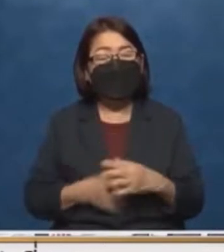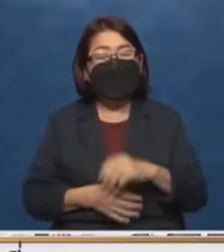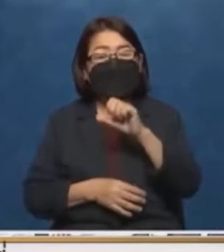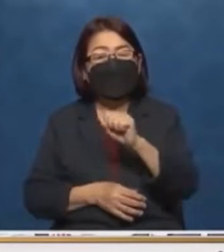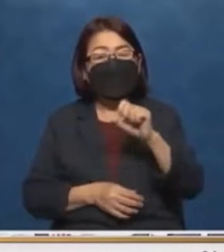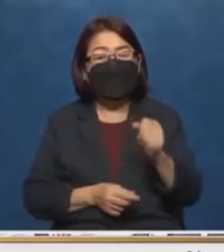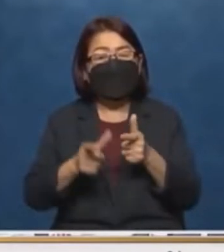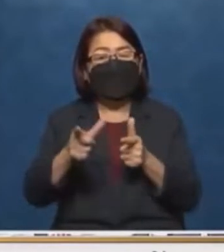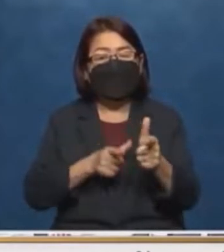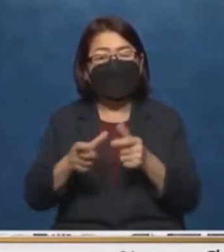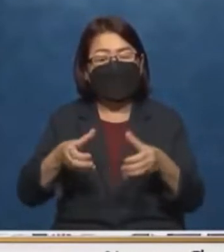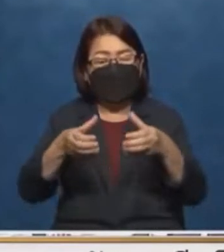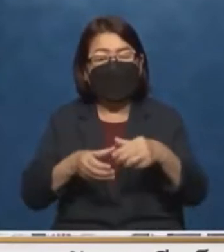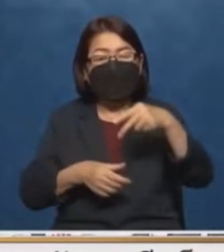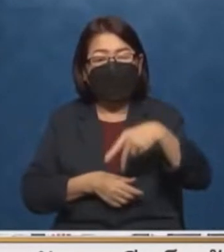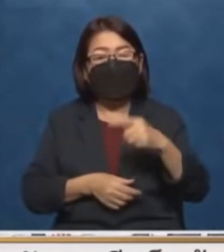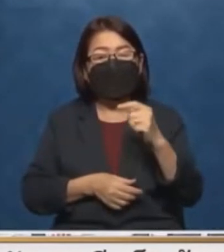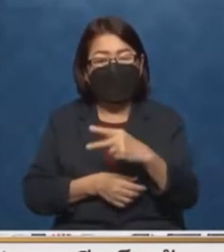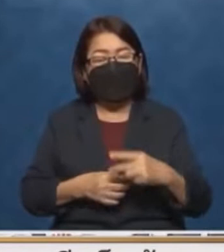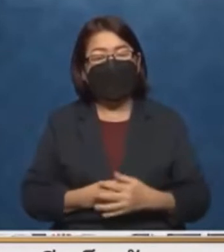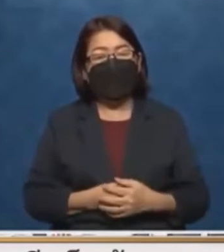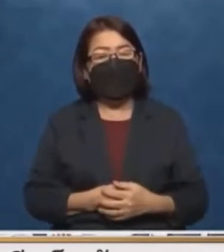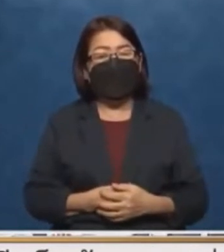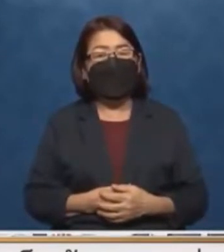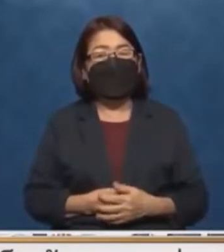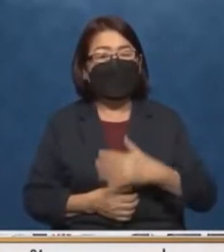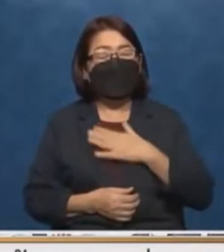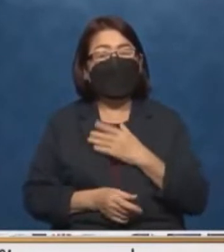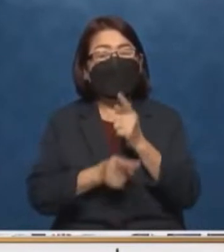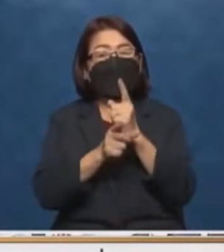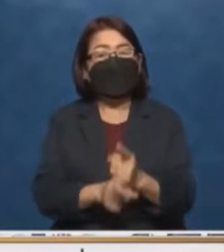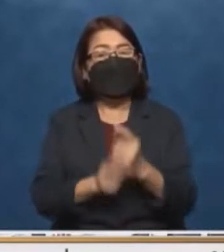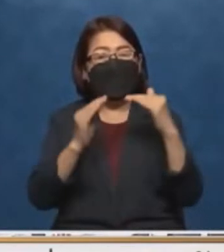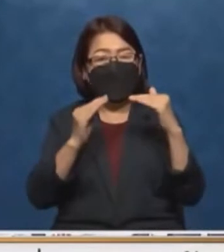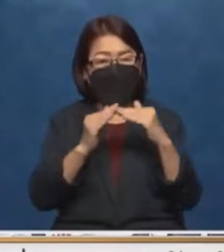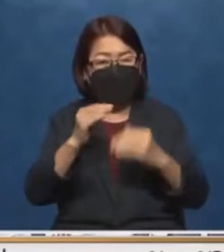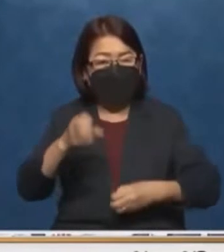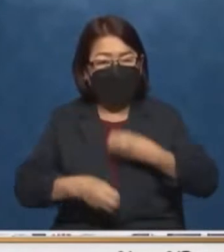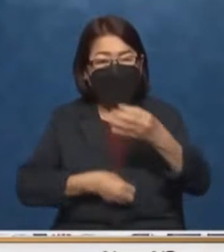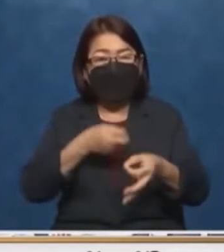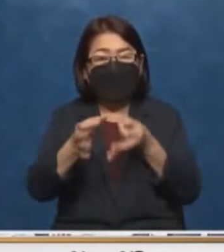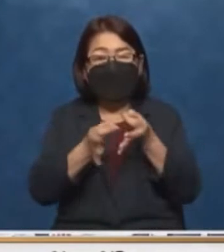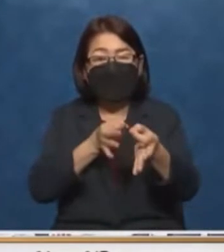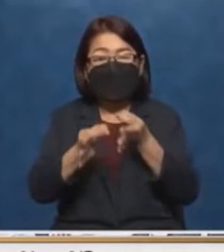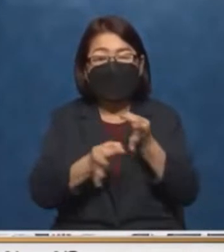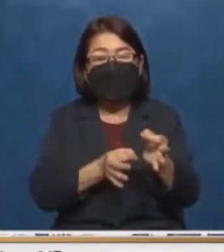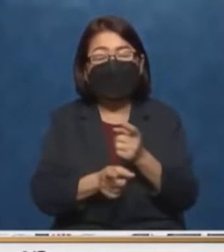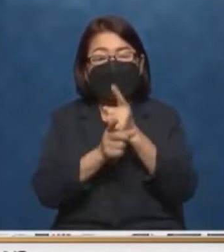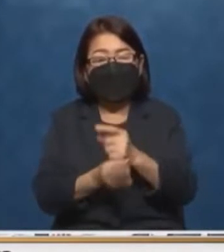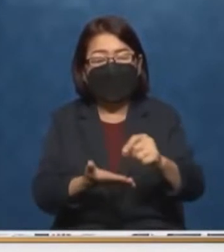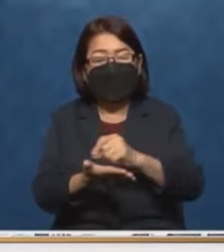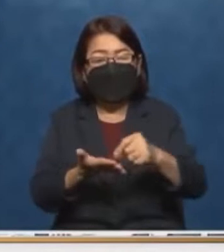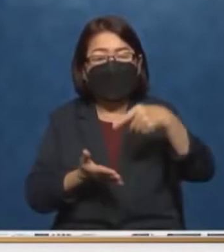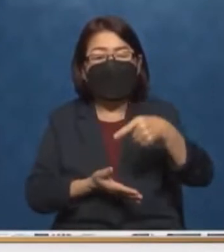เลยทักเพื่อไทยผมขอใช้สิทธิ์อภิปายต่อร่างเอ้อพระราชบัญญัติ